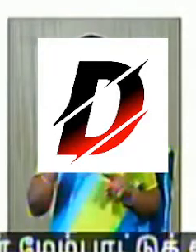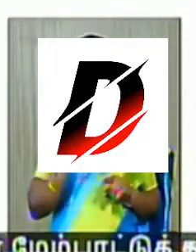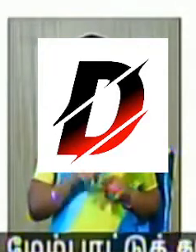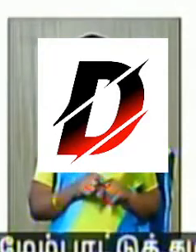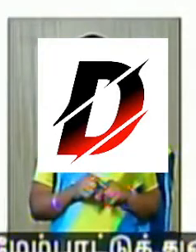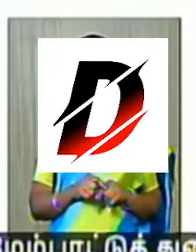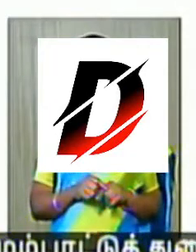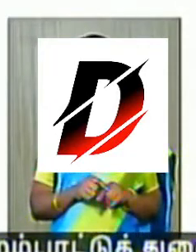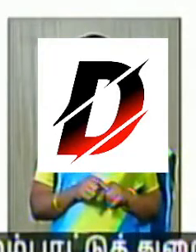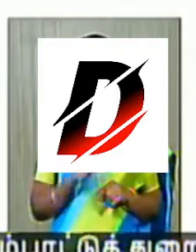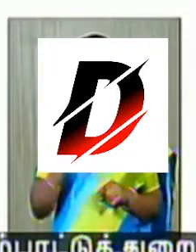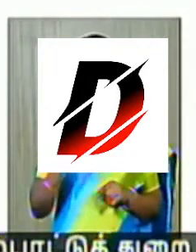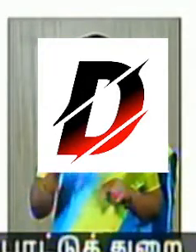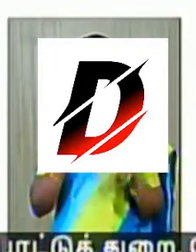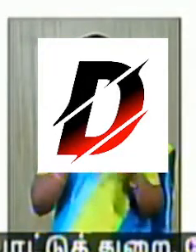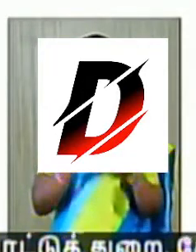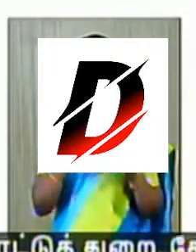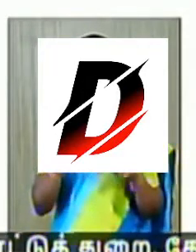அதுலேருந்து